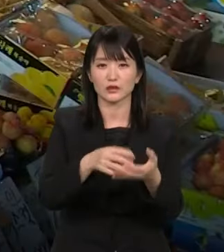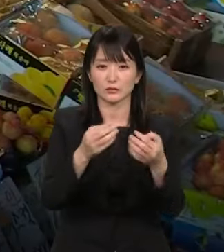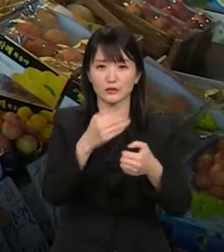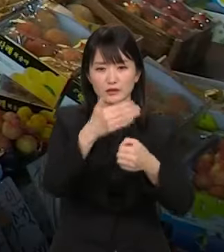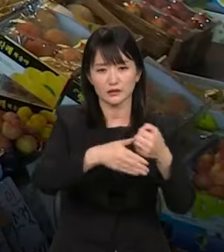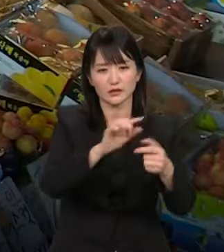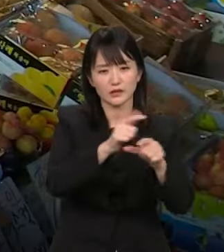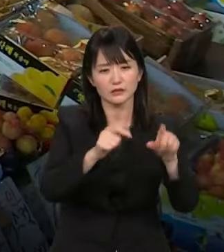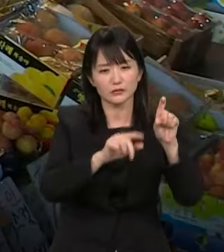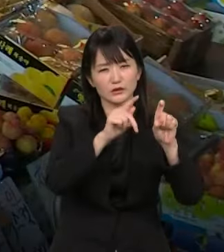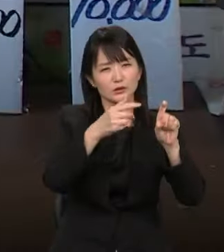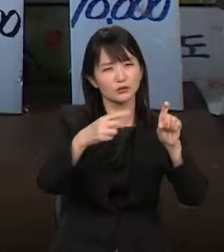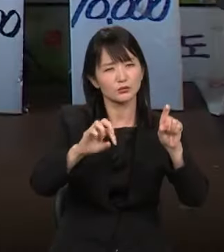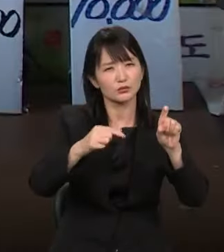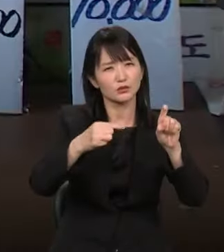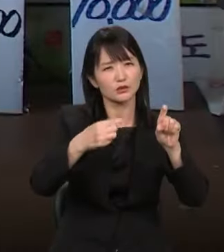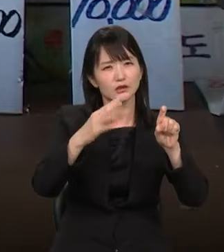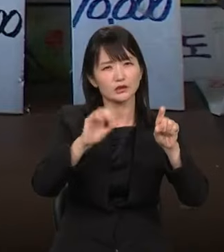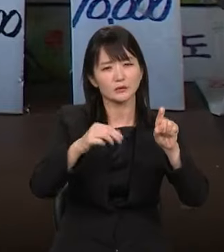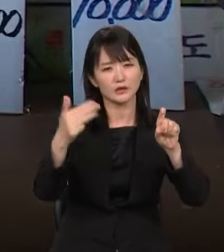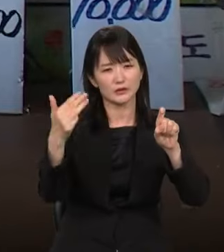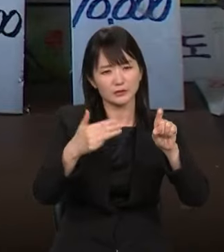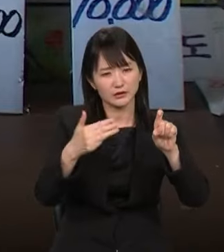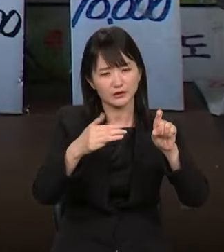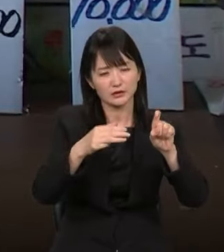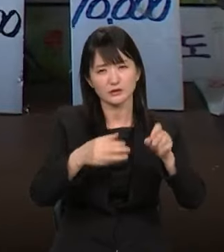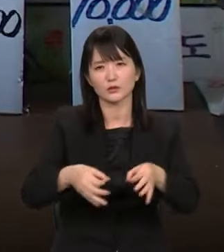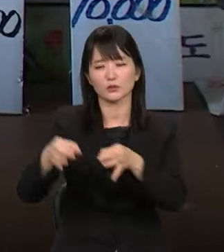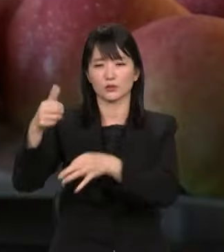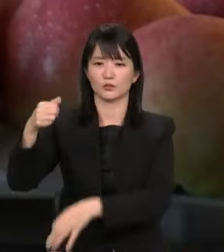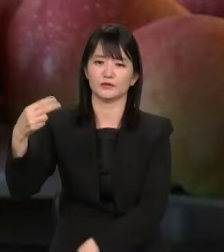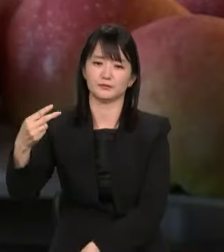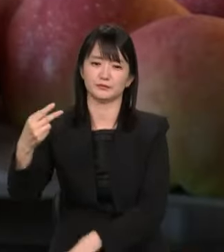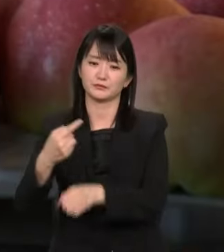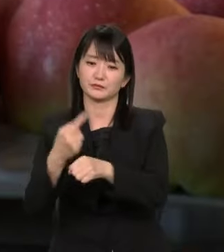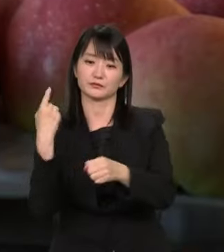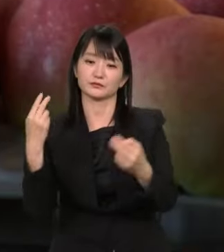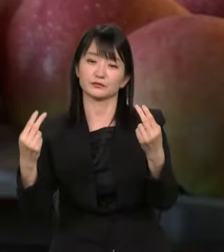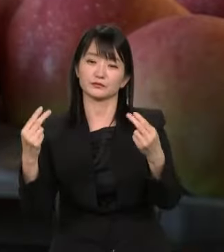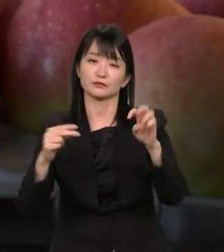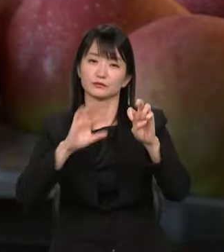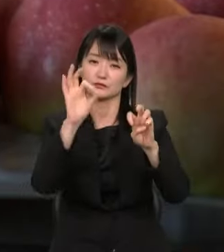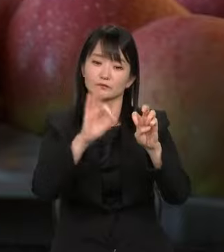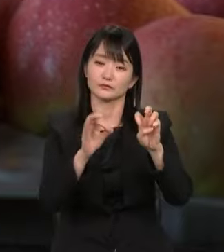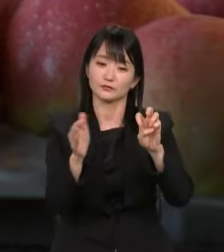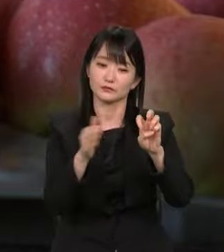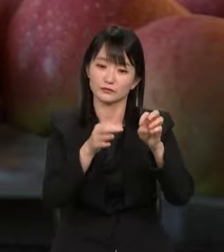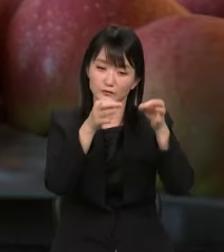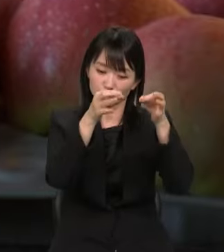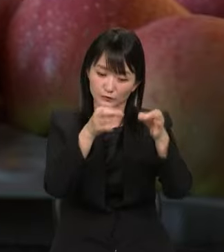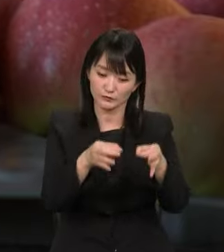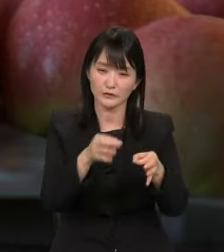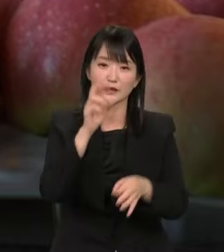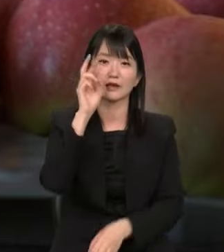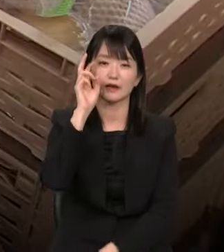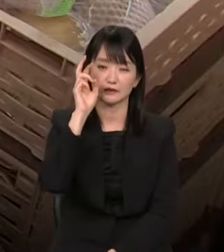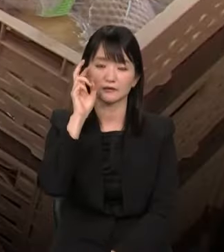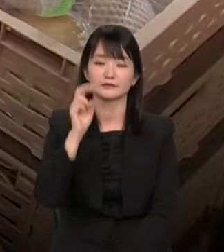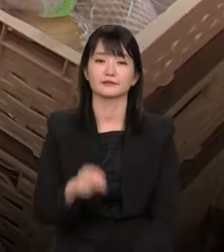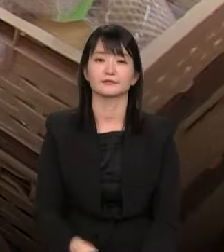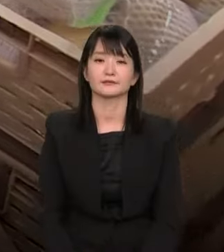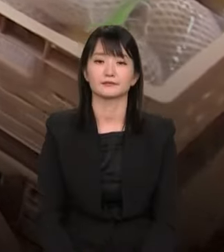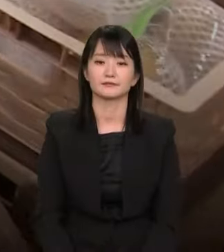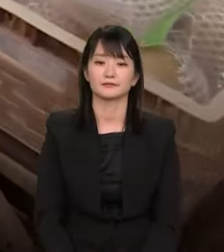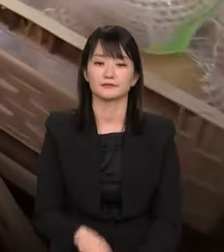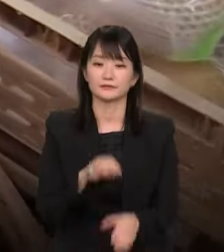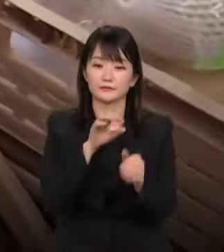10kg에 48,000원에서 52,000원대로 지난해와 비교해 가격이 30% 안팎 떨어질 걸로 예상됩니다.